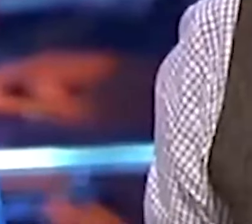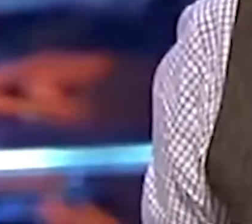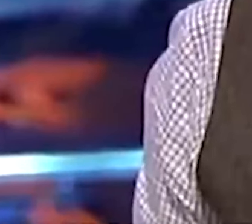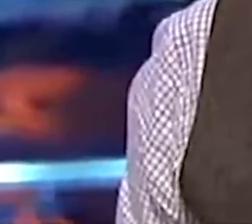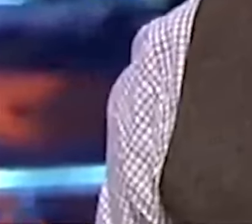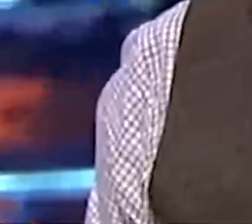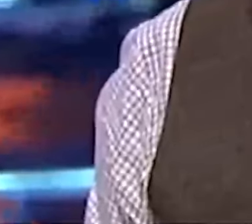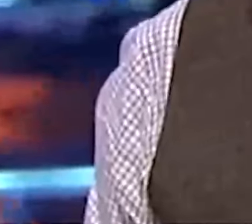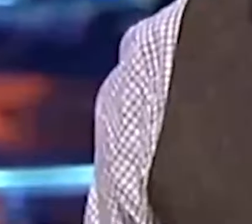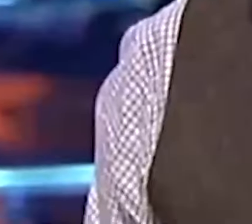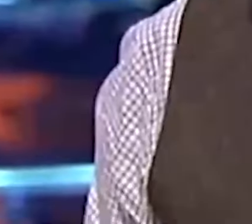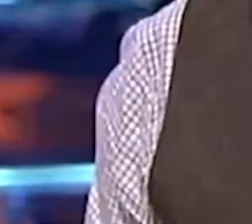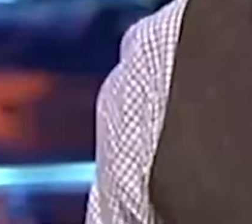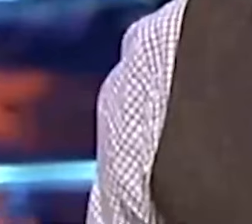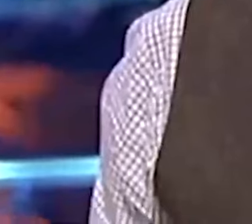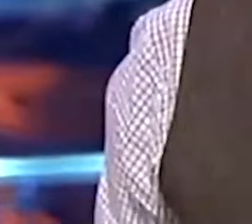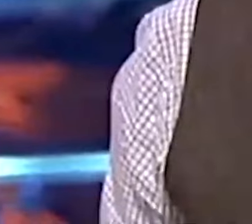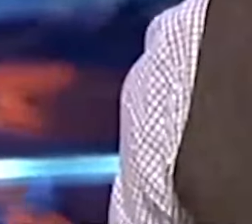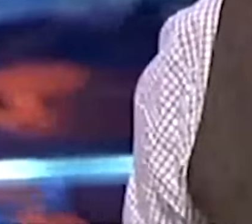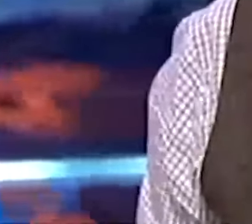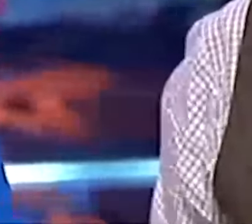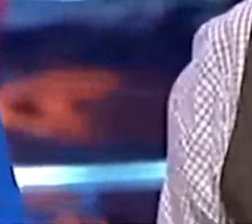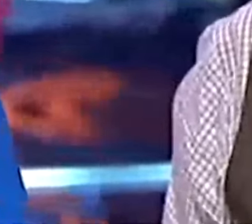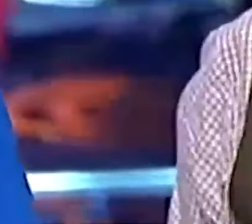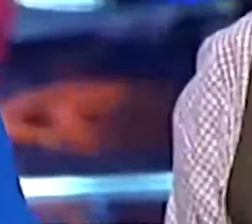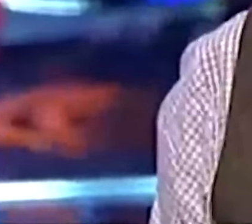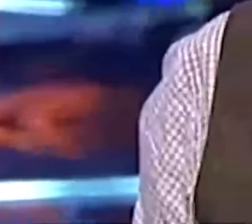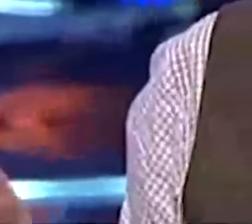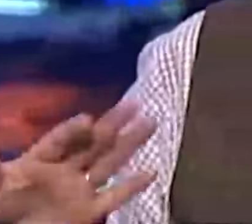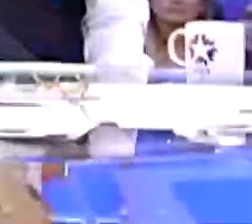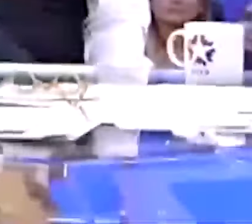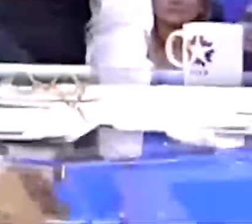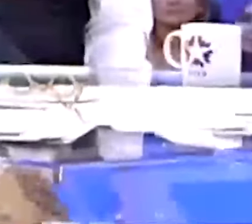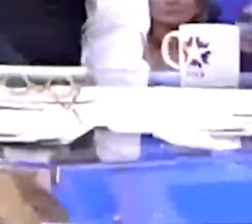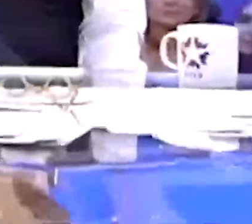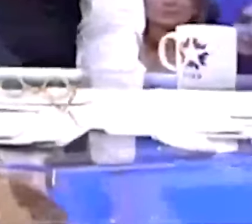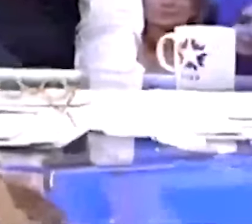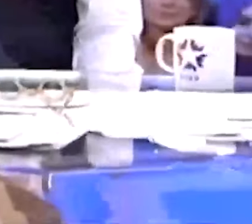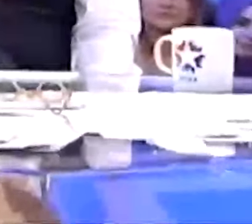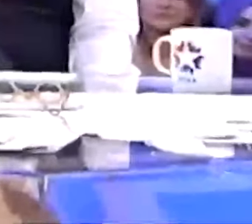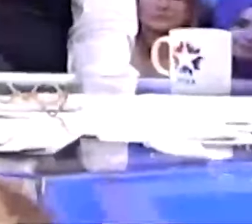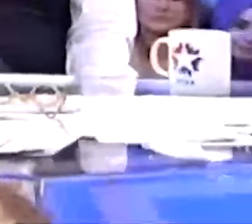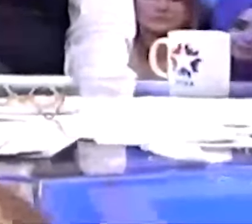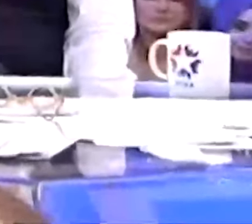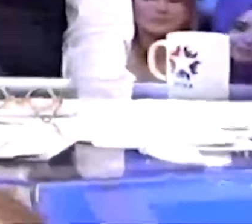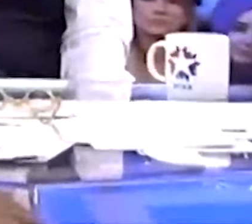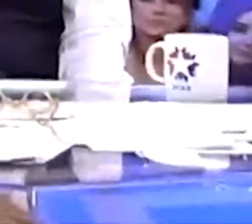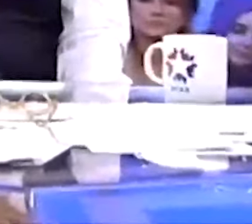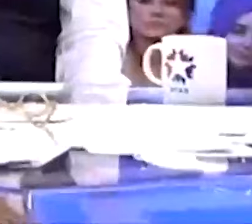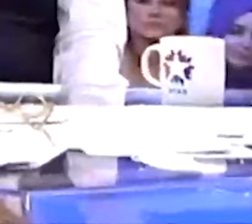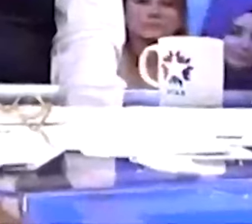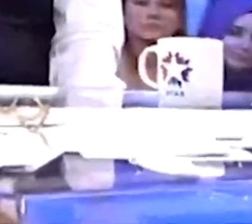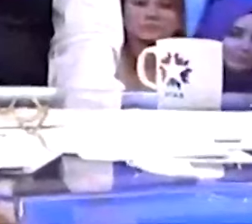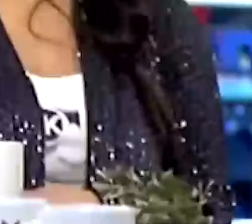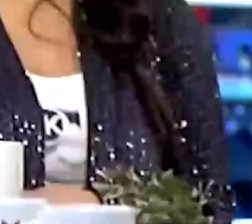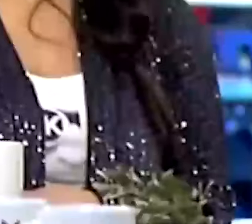var. Eksiği yok. Böyle kaldım. Çok ayıp oldu kadıncağıza. Hayatımda öyle bir şey de yapmamıştım yani. Yani mesela benim yerimde olsaydın neyi